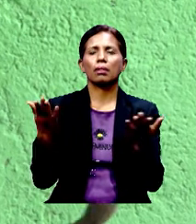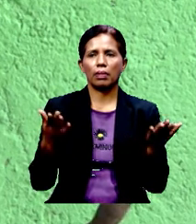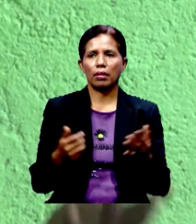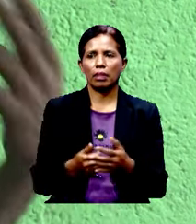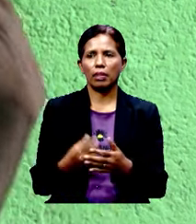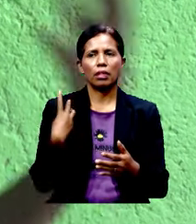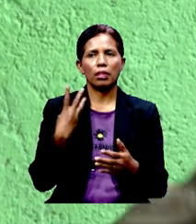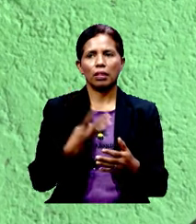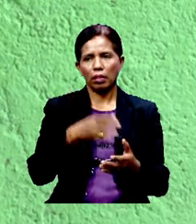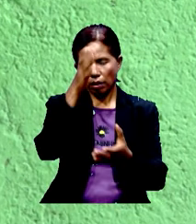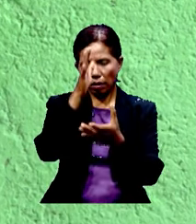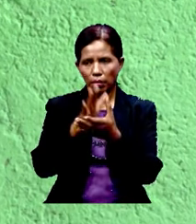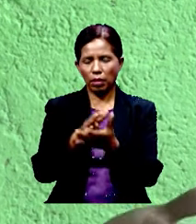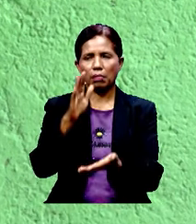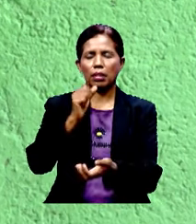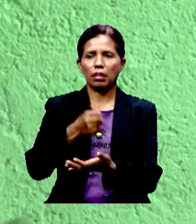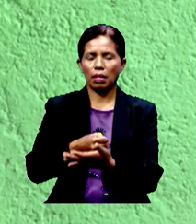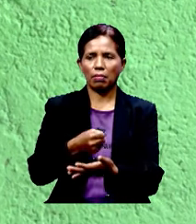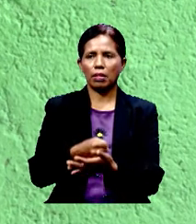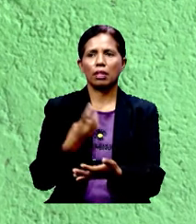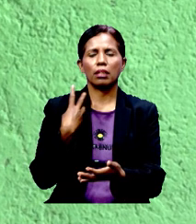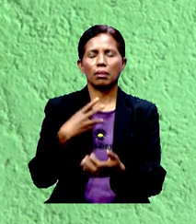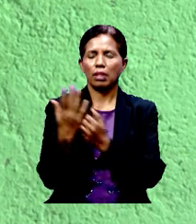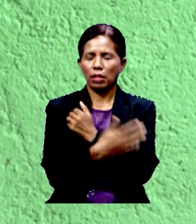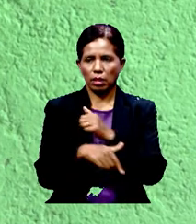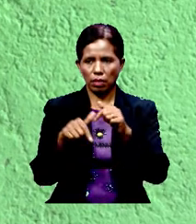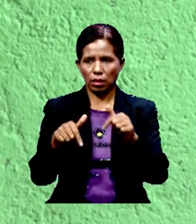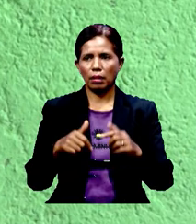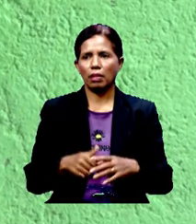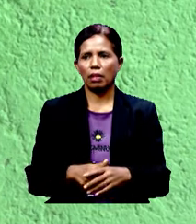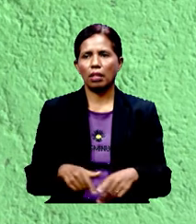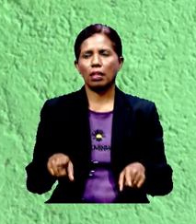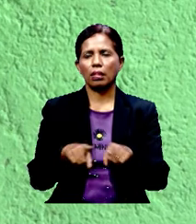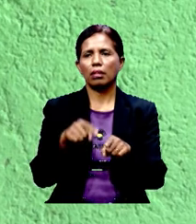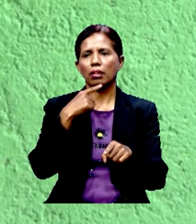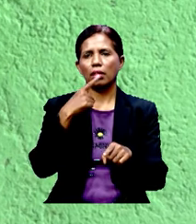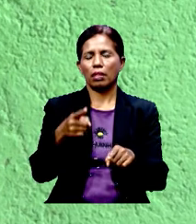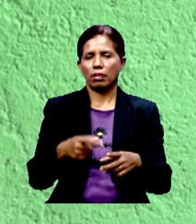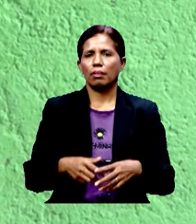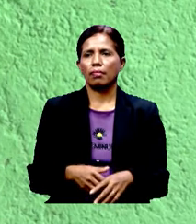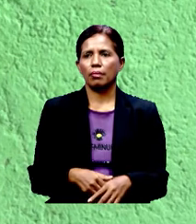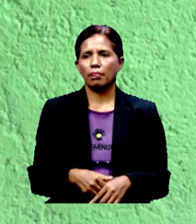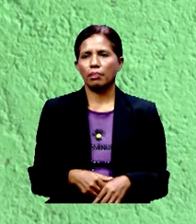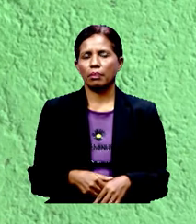Ita lain ito masama ita tobe larte, tambah rai ni. Hanis ang buat ilikari, ma diyan.